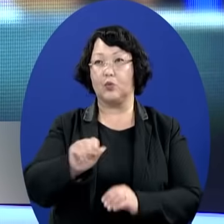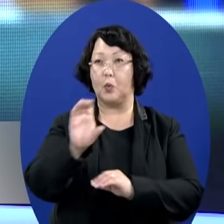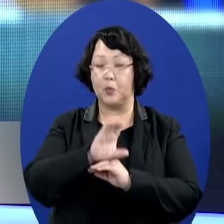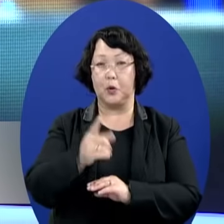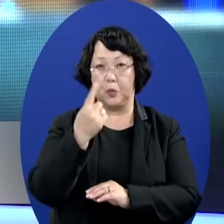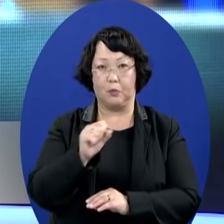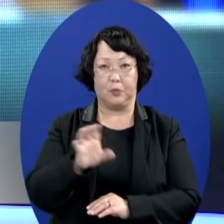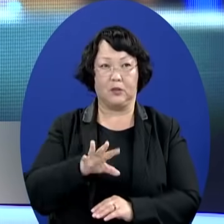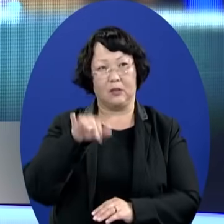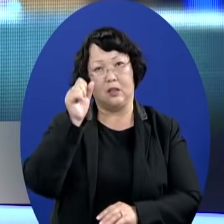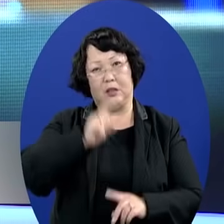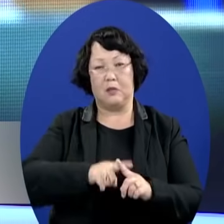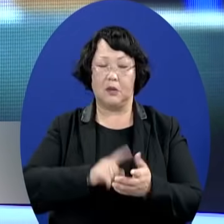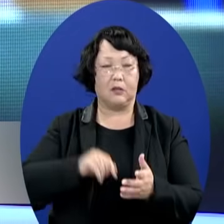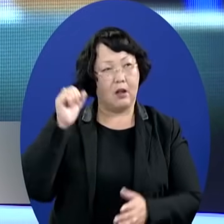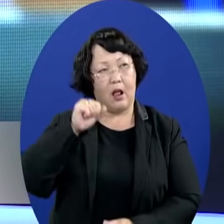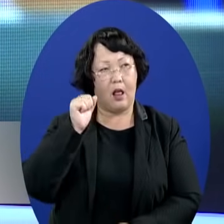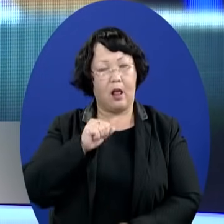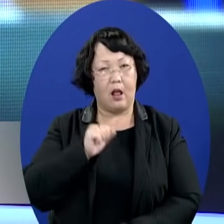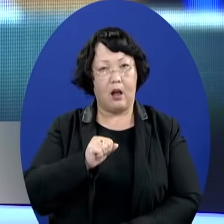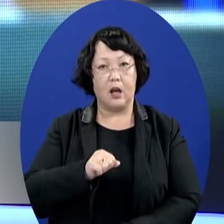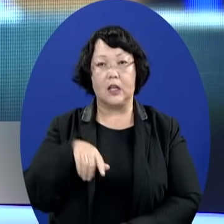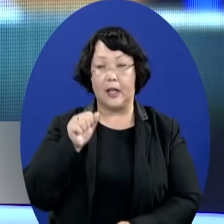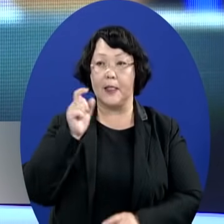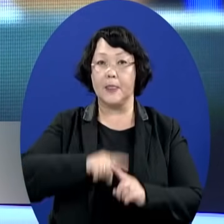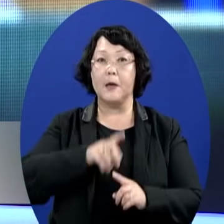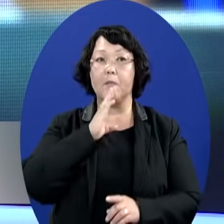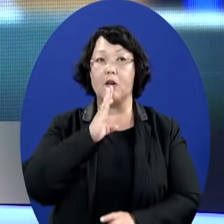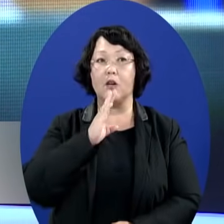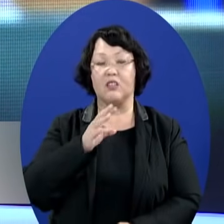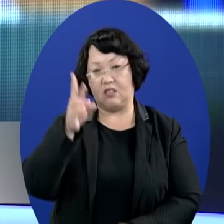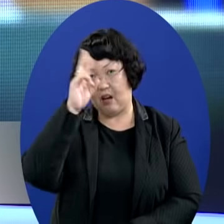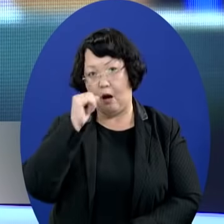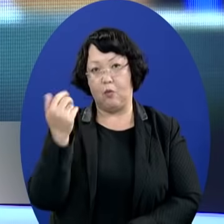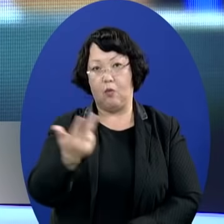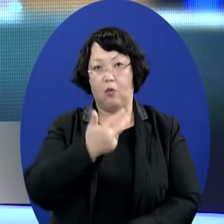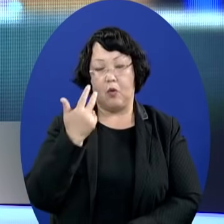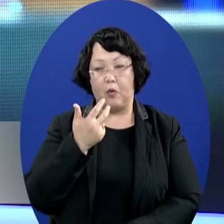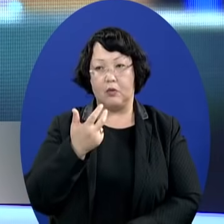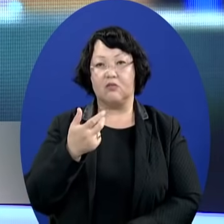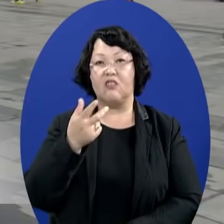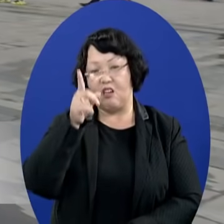үзэж жагсаж байсан. Эмчнэрийн цалинг эрэг хоны төсөвт нэмэхээр 3 яамны хамтарсан ажлын хэсэг гарчээ.